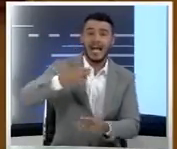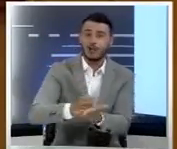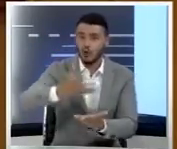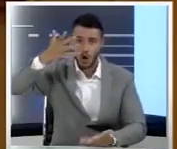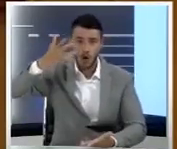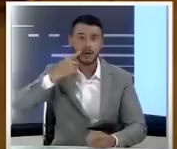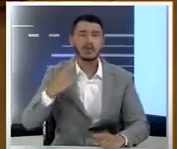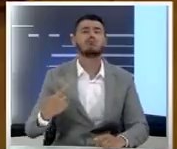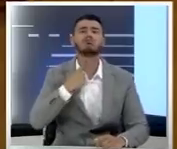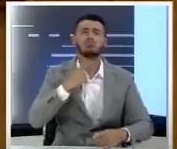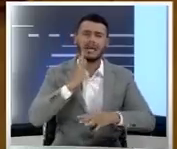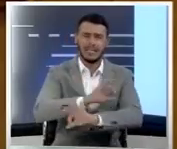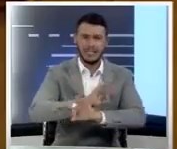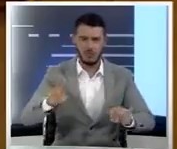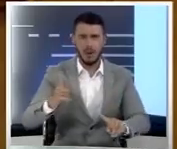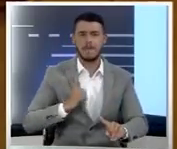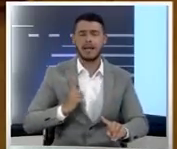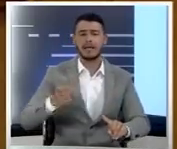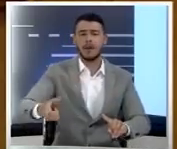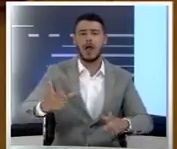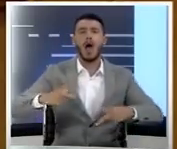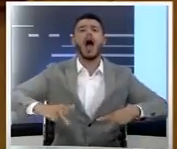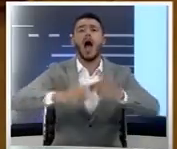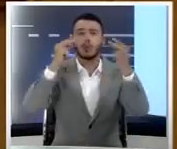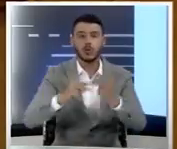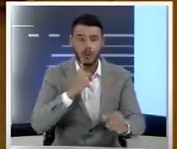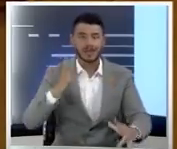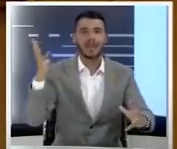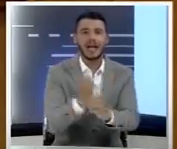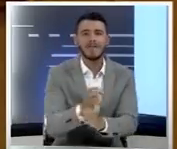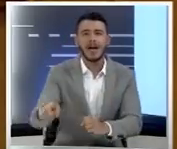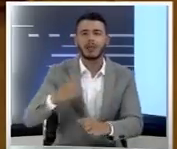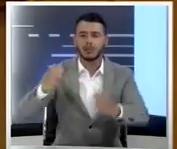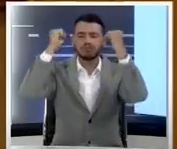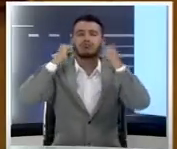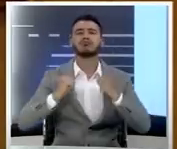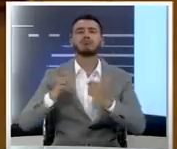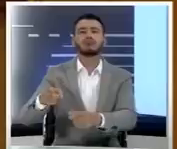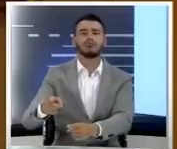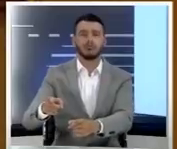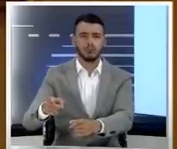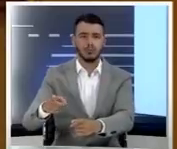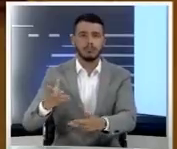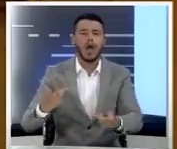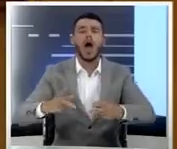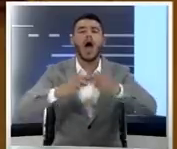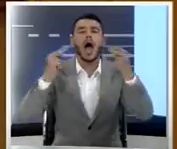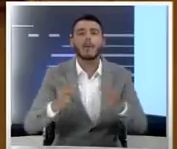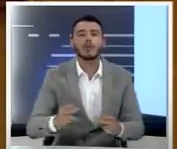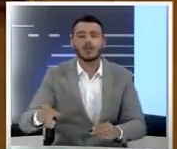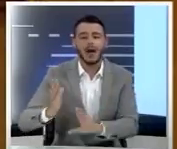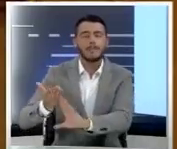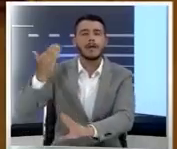Και τώρα που βγήκαμε εδώ πιστεύει. Μνημόνια λέει θα έχουμε, ονείως. Απέτυχαν σε ό,τι επιχείρησαν, διαψεύστηκαν σε ό,τι